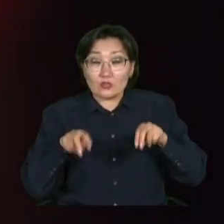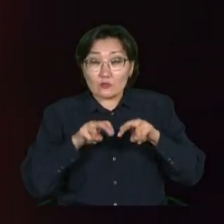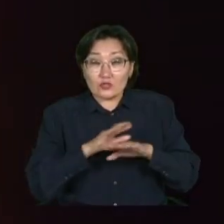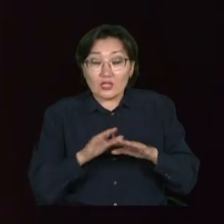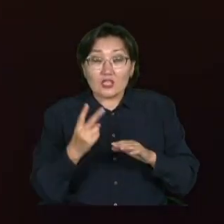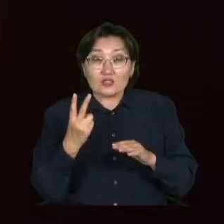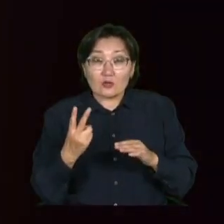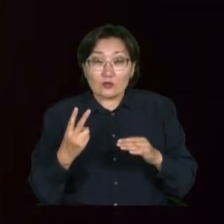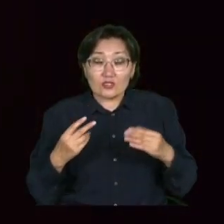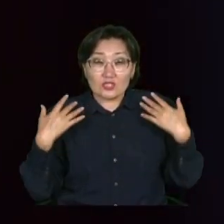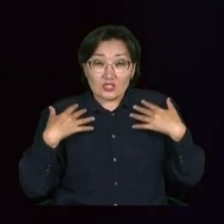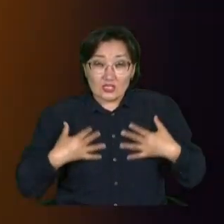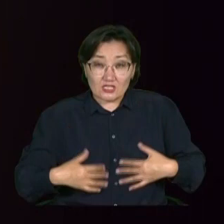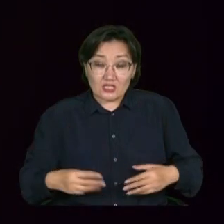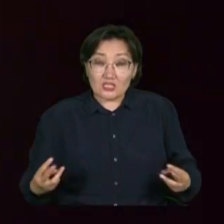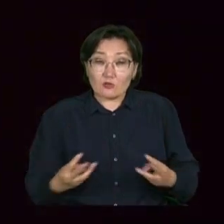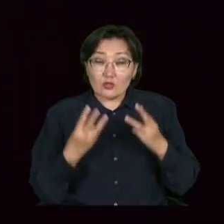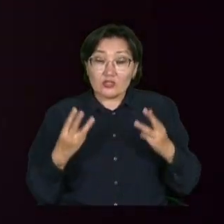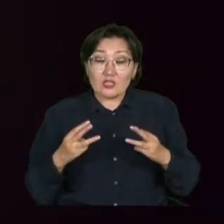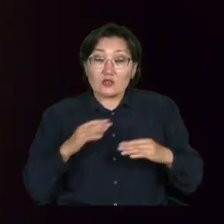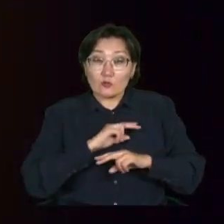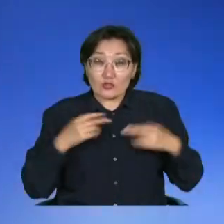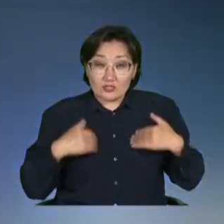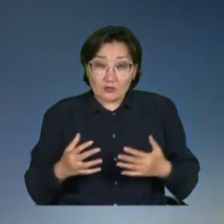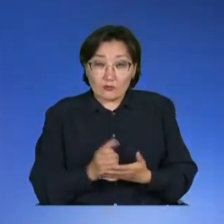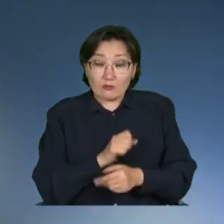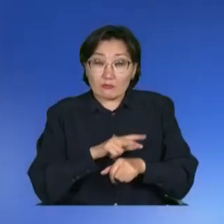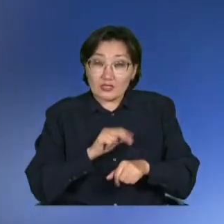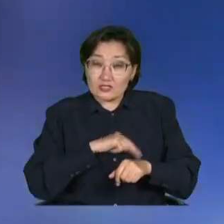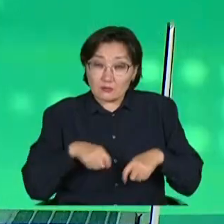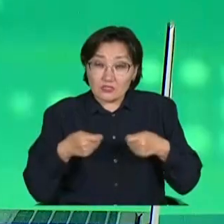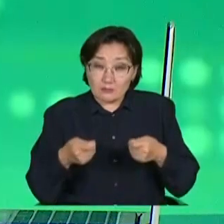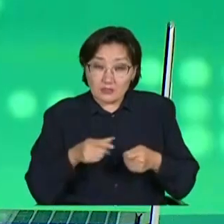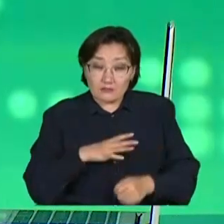екі күйген дене табылды, олар полиция қызметкерлеріне берілді.